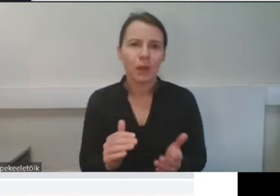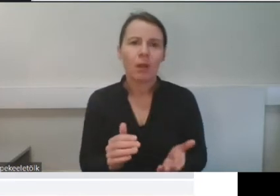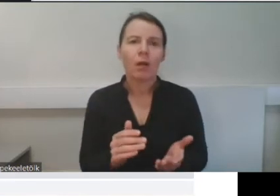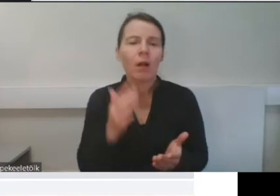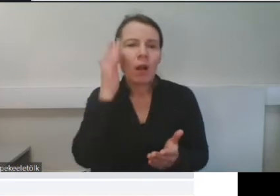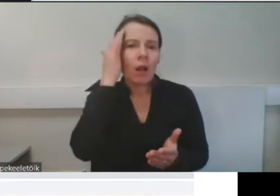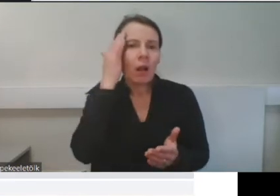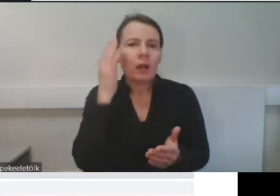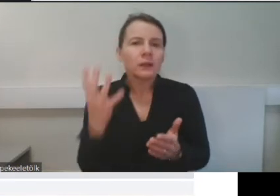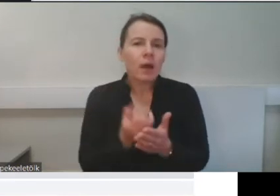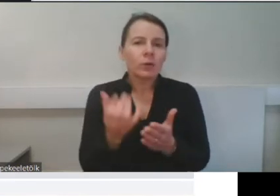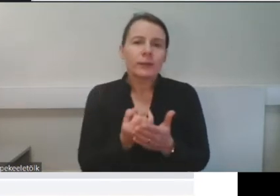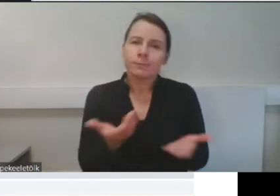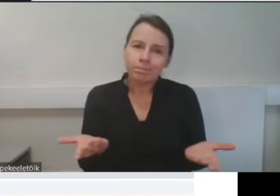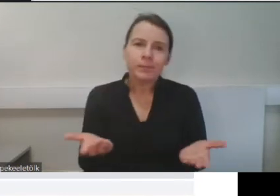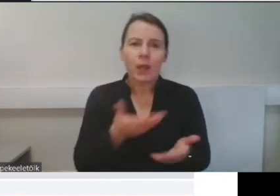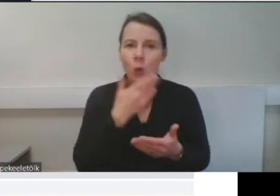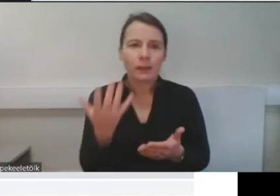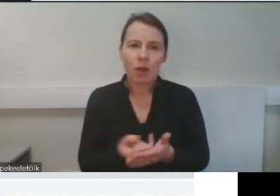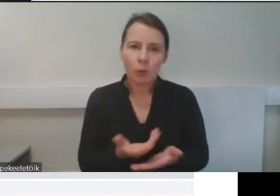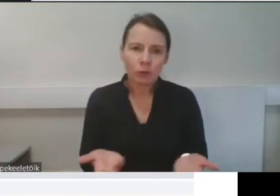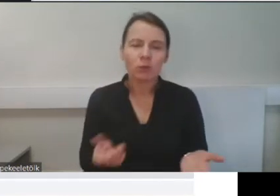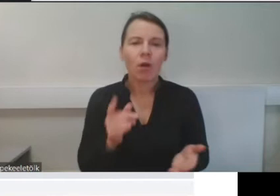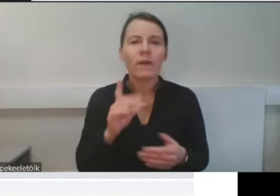rolli teenuse saamisel.